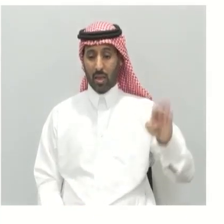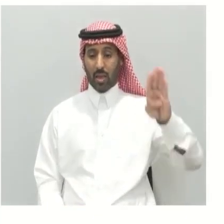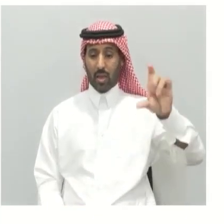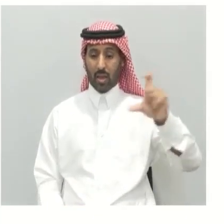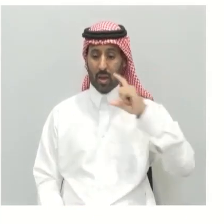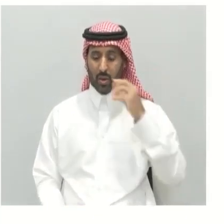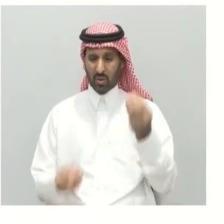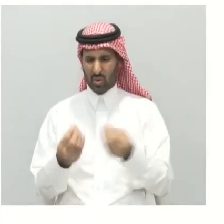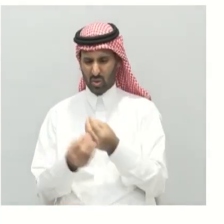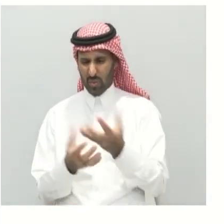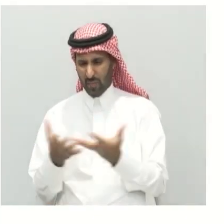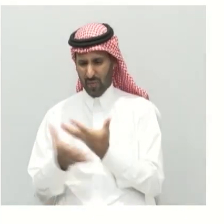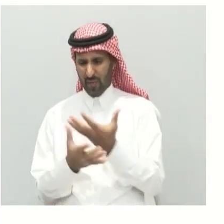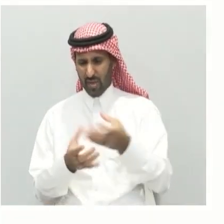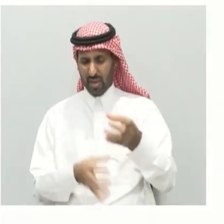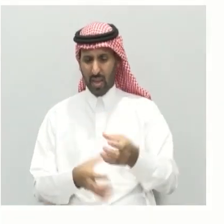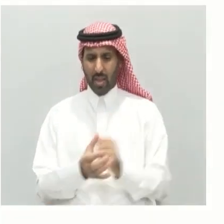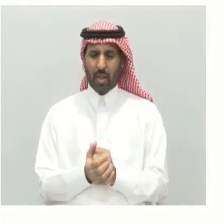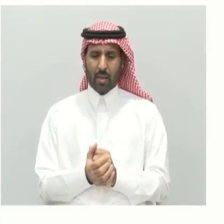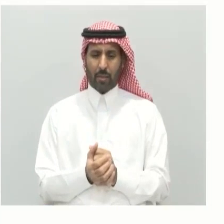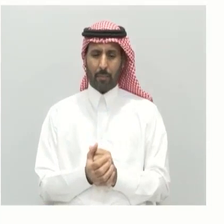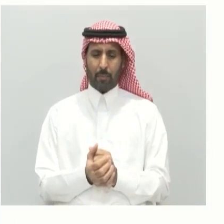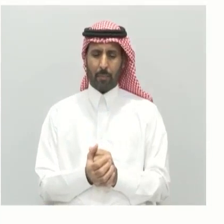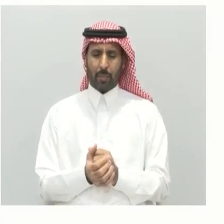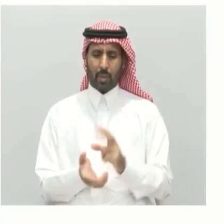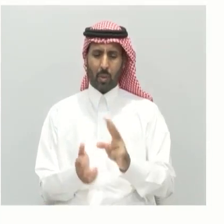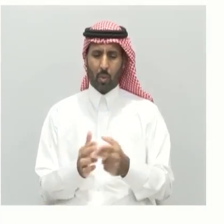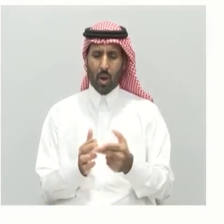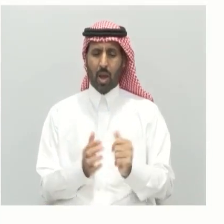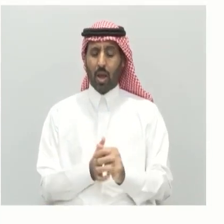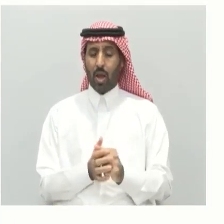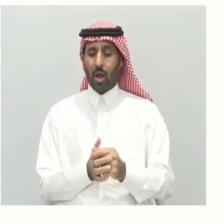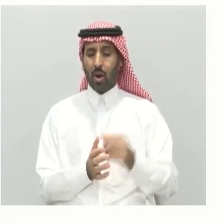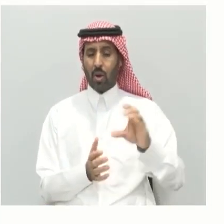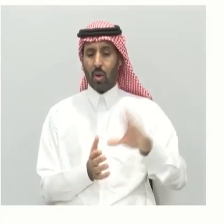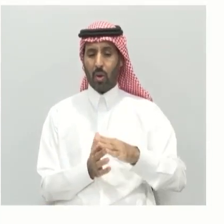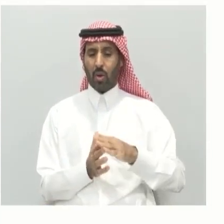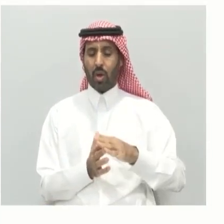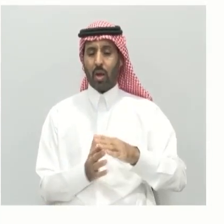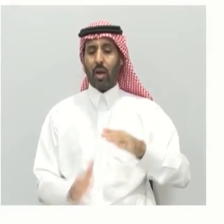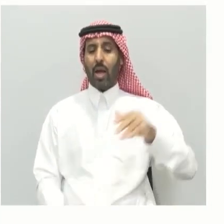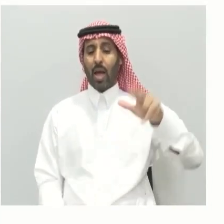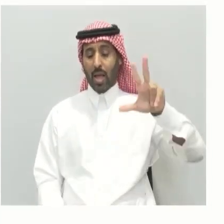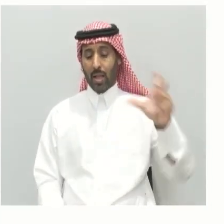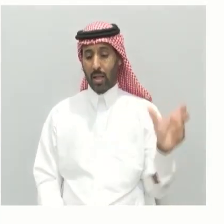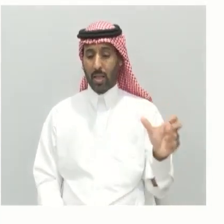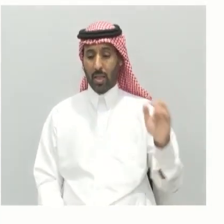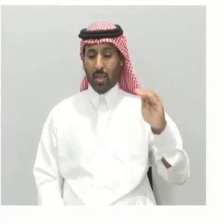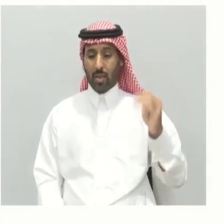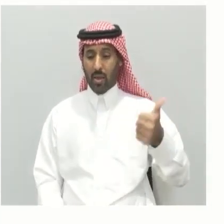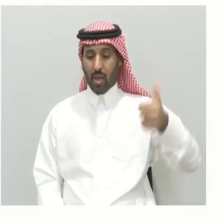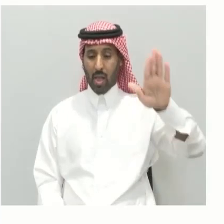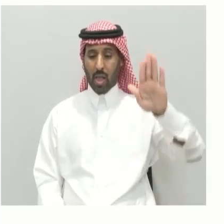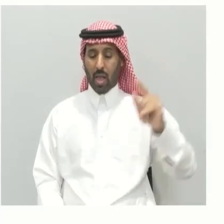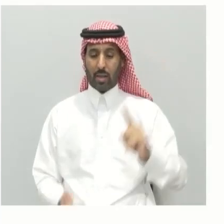الخيارات لاحظ ان عندي هنا النيكل من موجب من متعادل الى كم الى